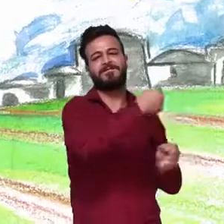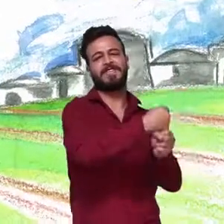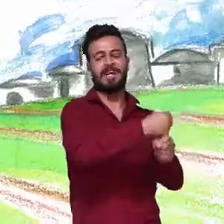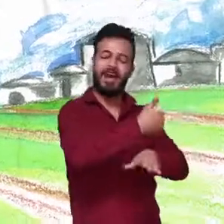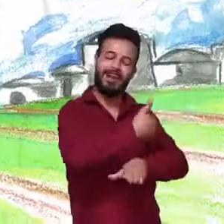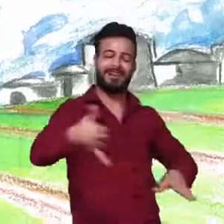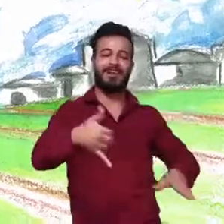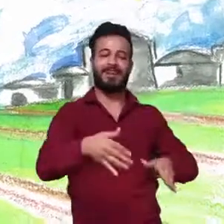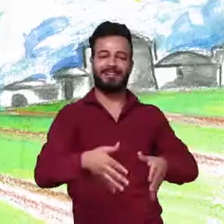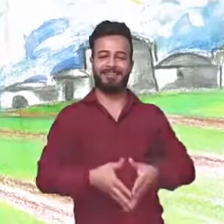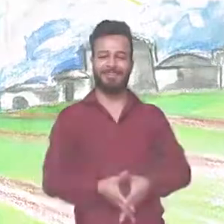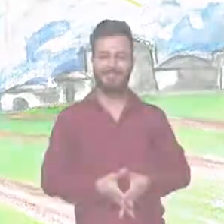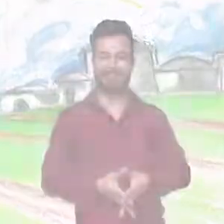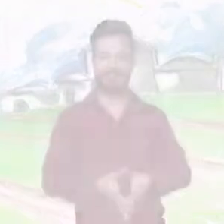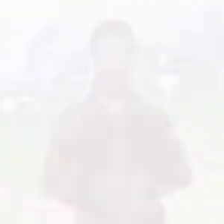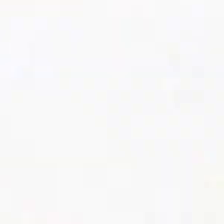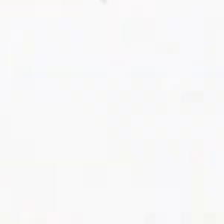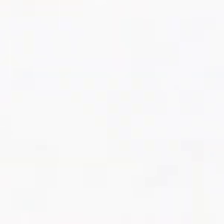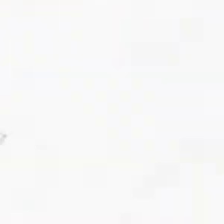على الإطلاق.